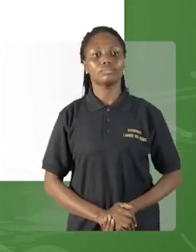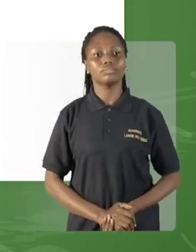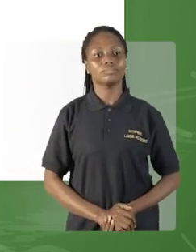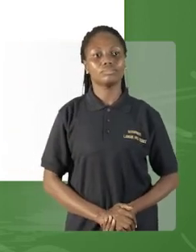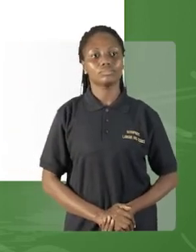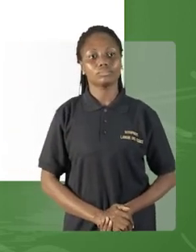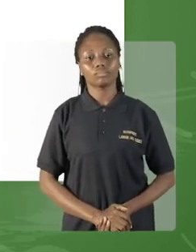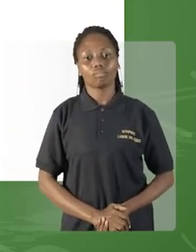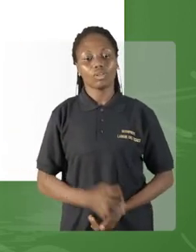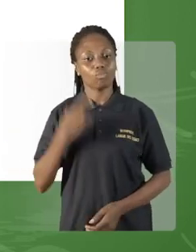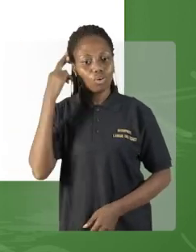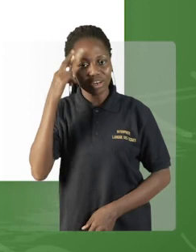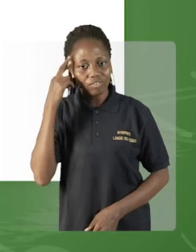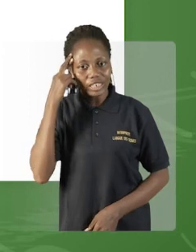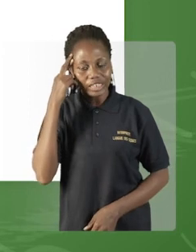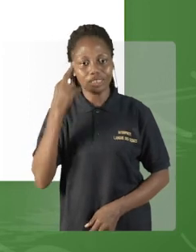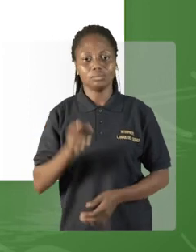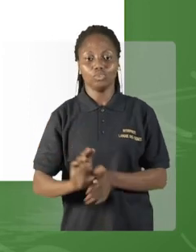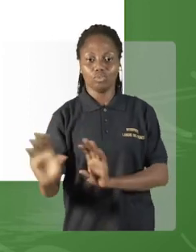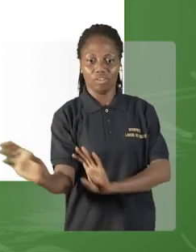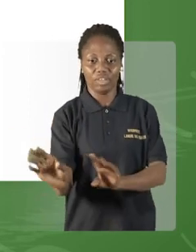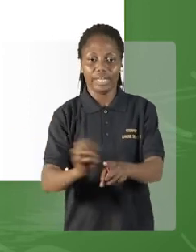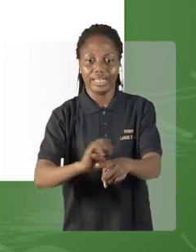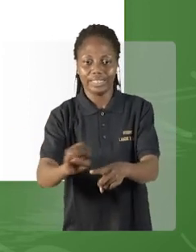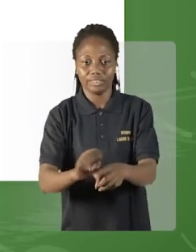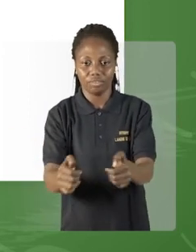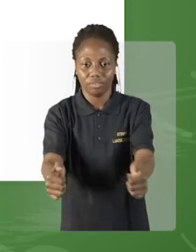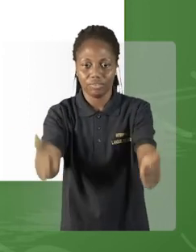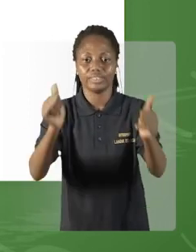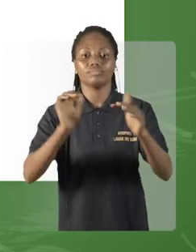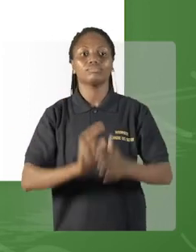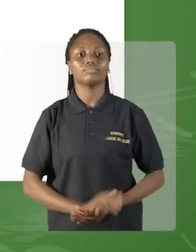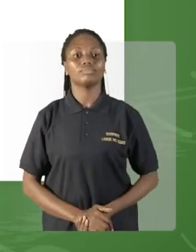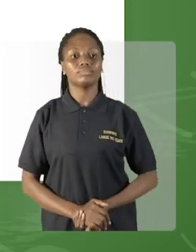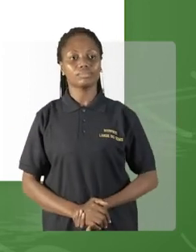Vous avez quelques instants pour traiter cette situation.